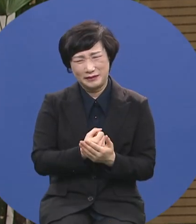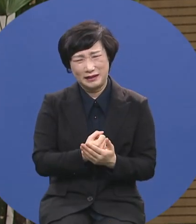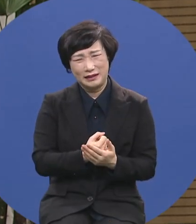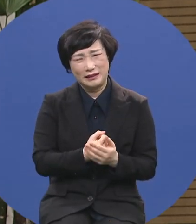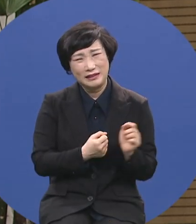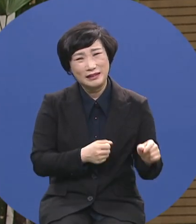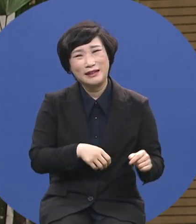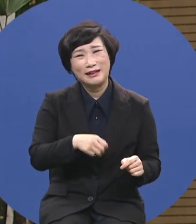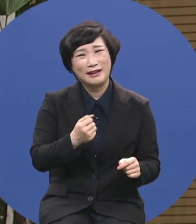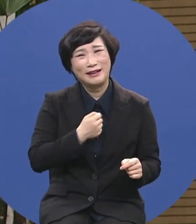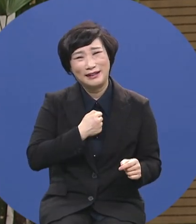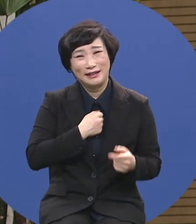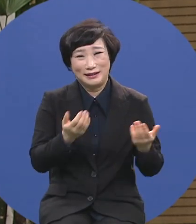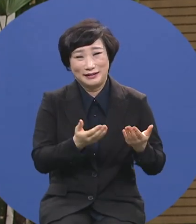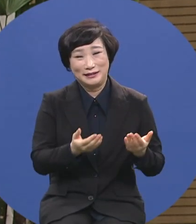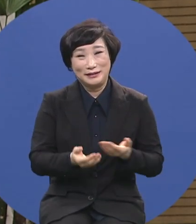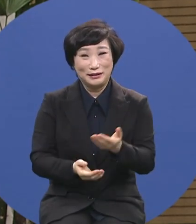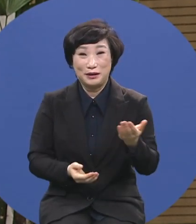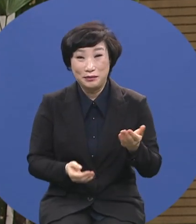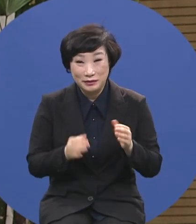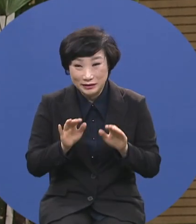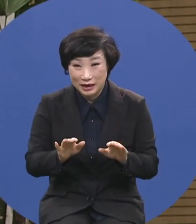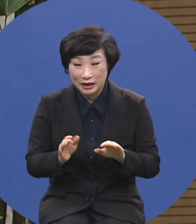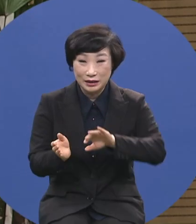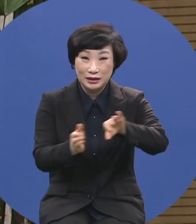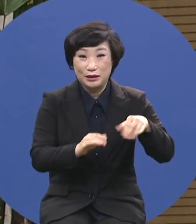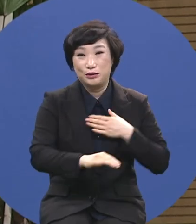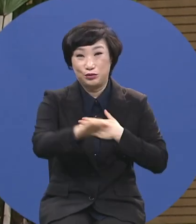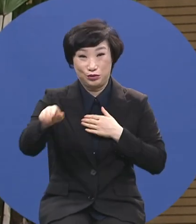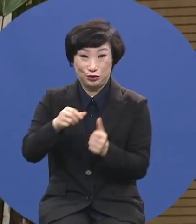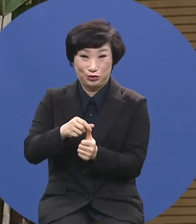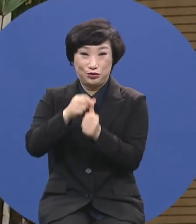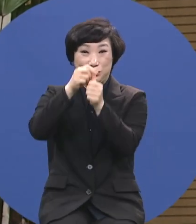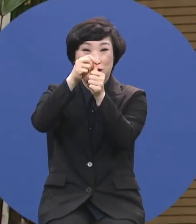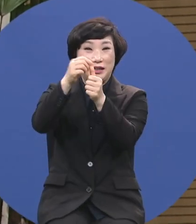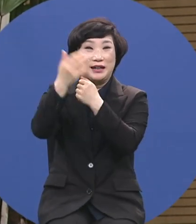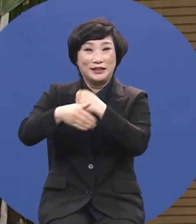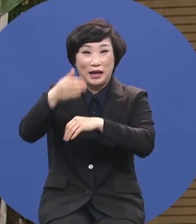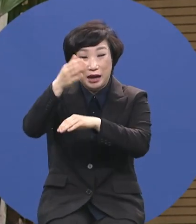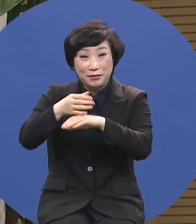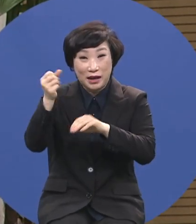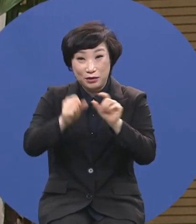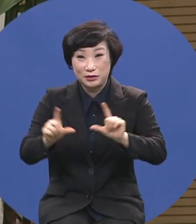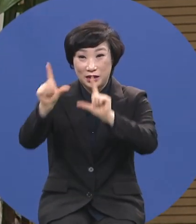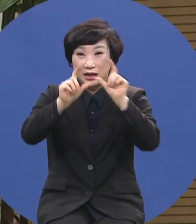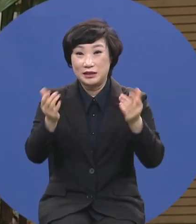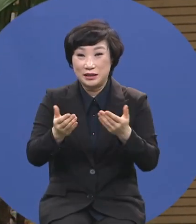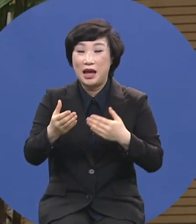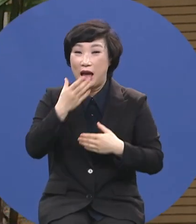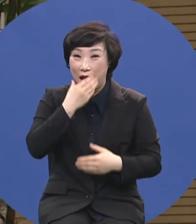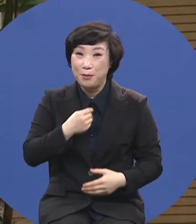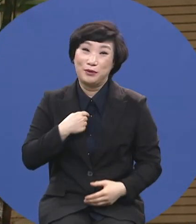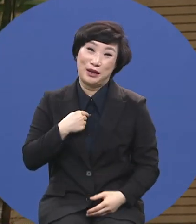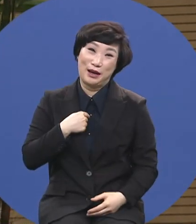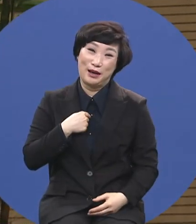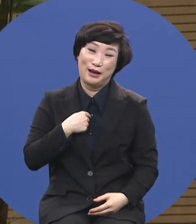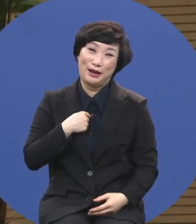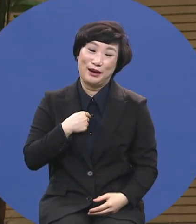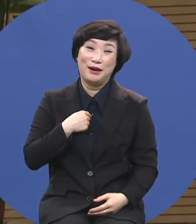짜잔한 짓인가 보세요. 우리는 구원의 은혜에 감사하며 사는 것이 행복이라는